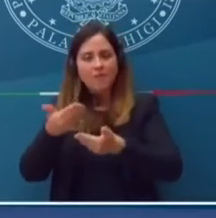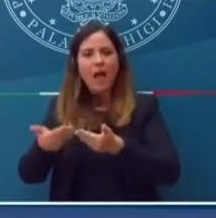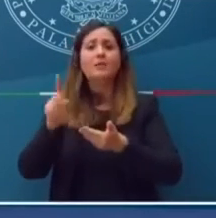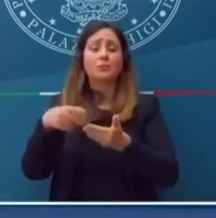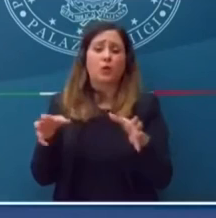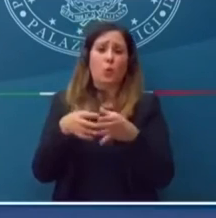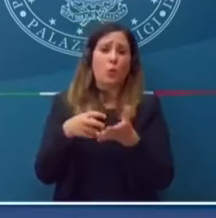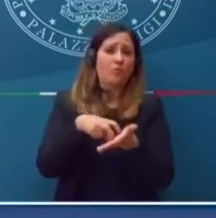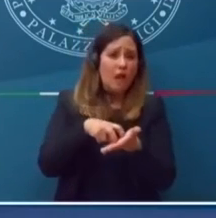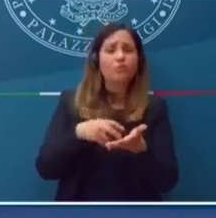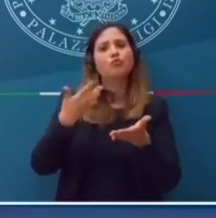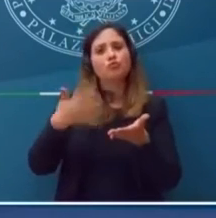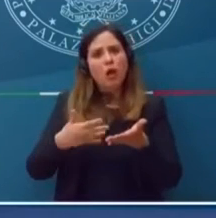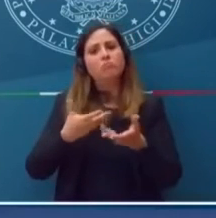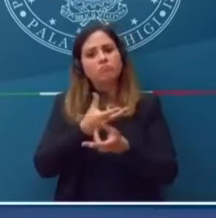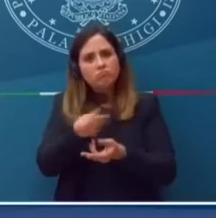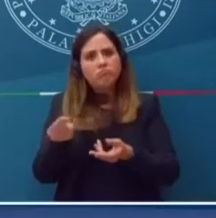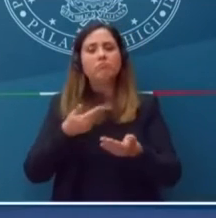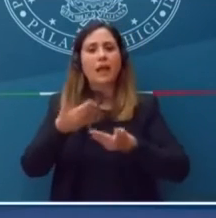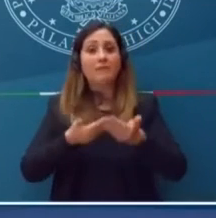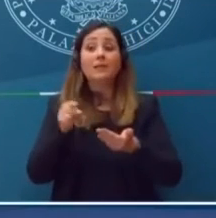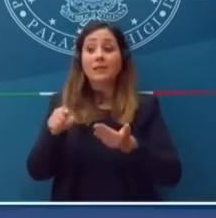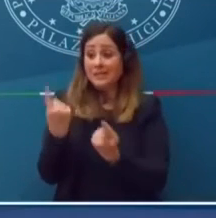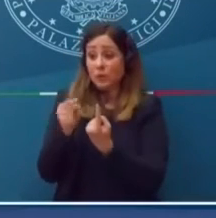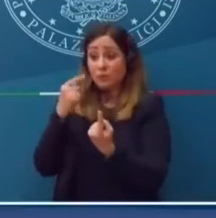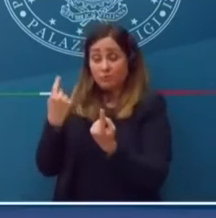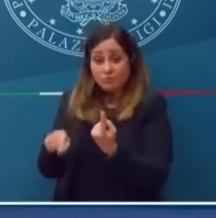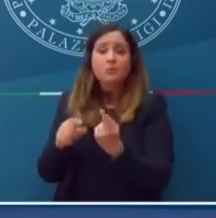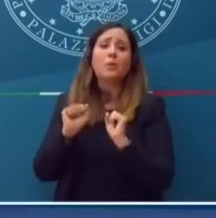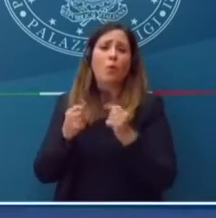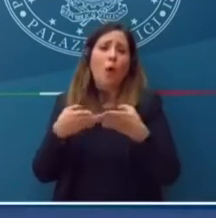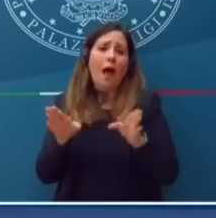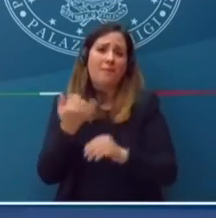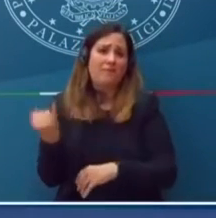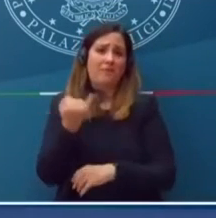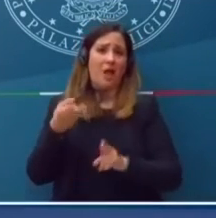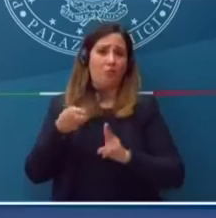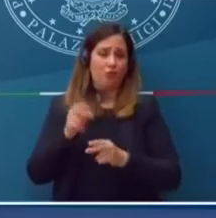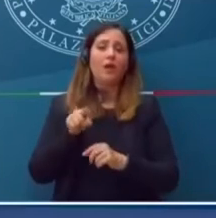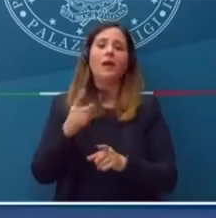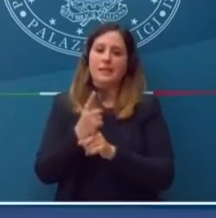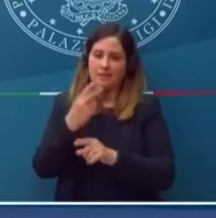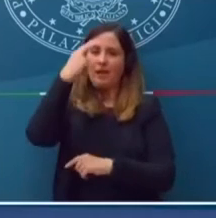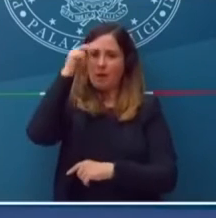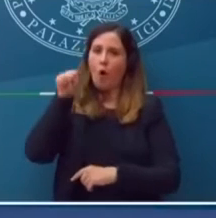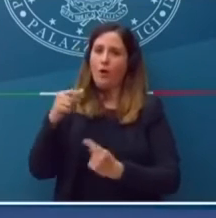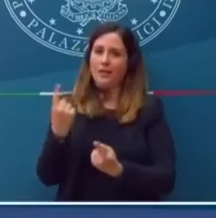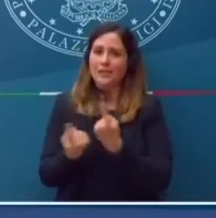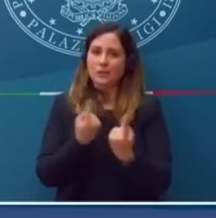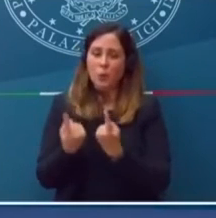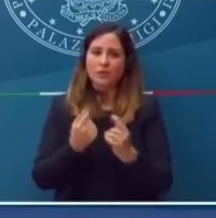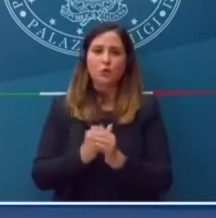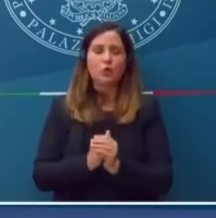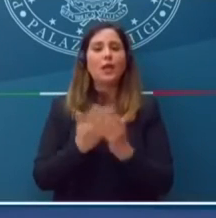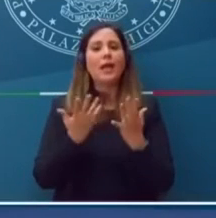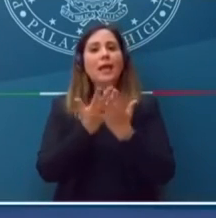è chiaro che in quel caso sarà più semplice riaprire. Quindi teniamo presente anche questo. In tutto questo c'è la volontà, sicuramente